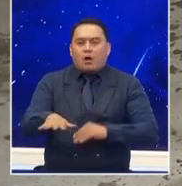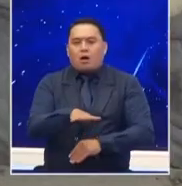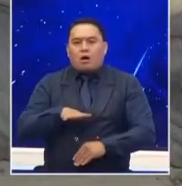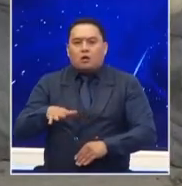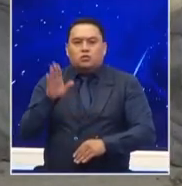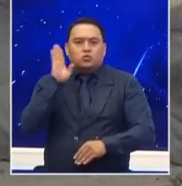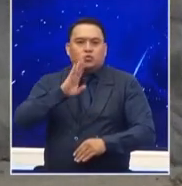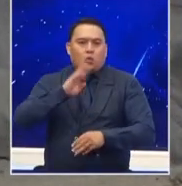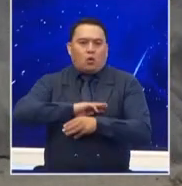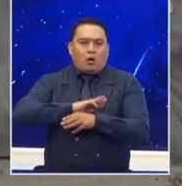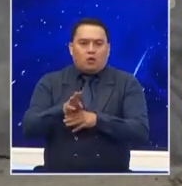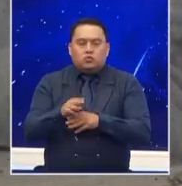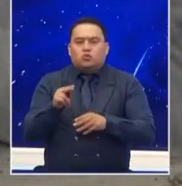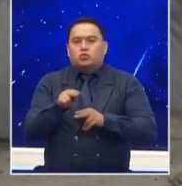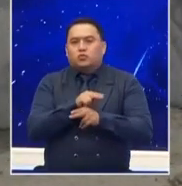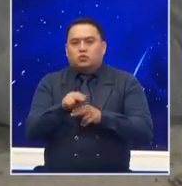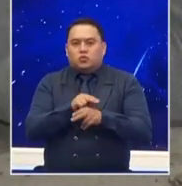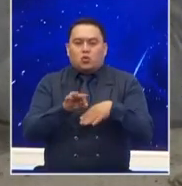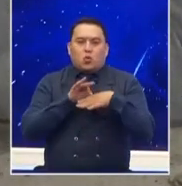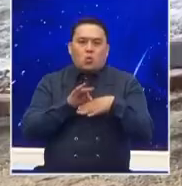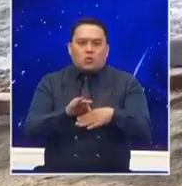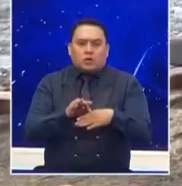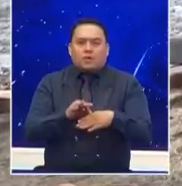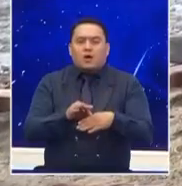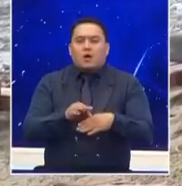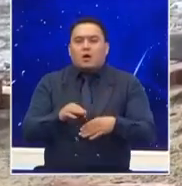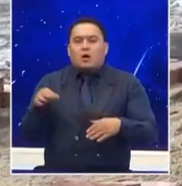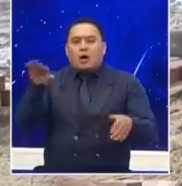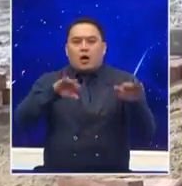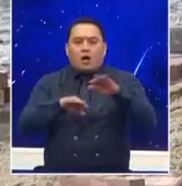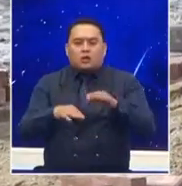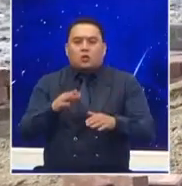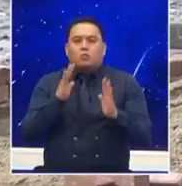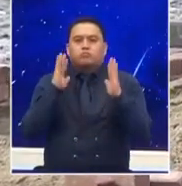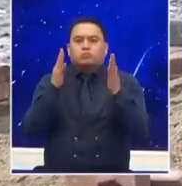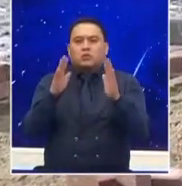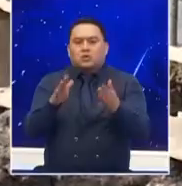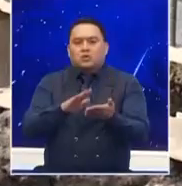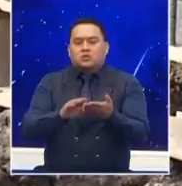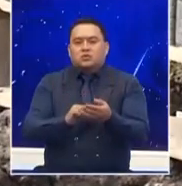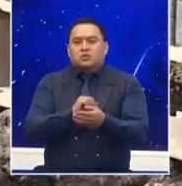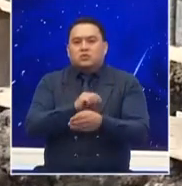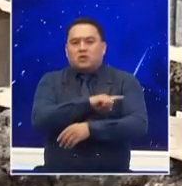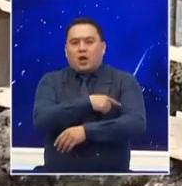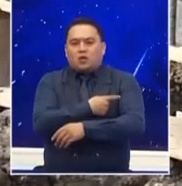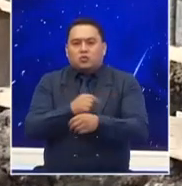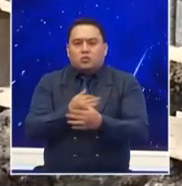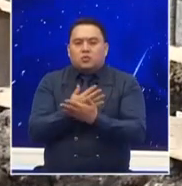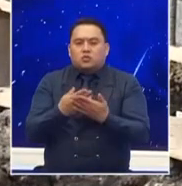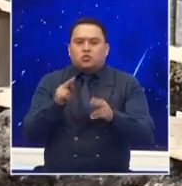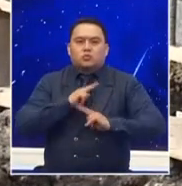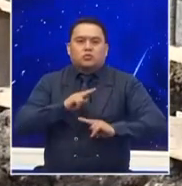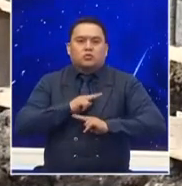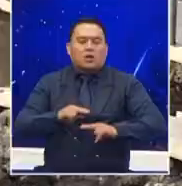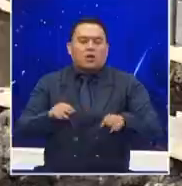мекендердің су жүйесін ағымдағы жөндеу жұмыстары жүргізілді. Сондай-ақ Жоңғар Алатау туристік ұлттық паркіне санитарлық тораптары сынды бірнеше жұмыстар